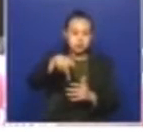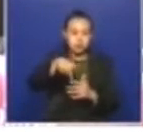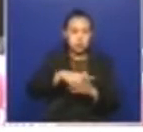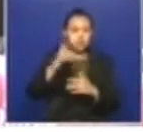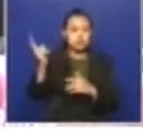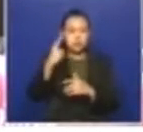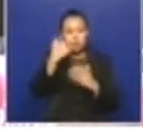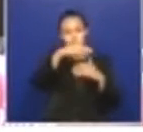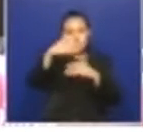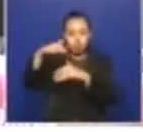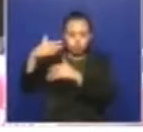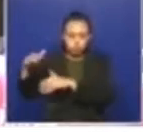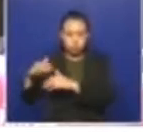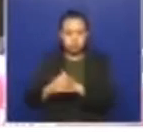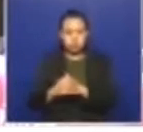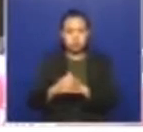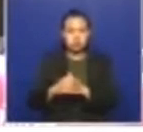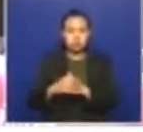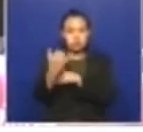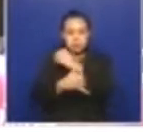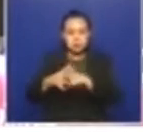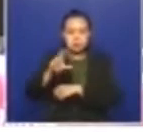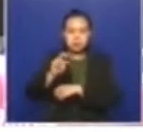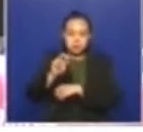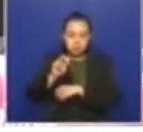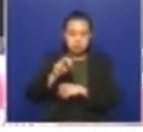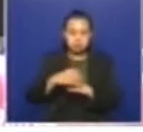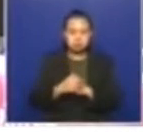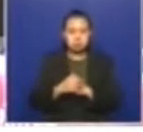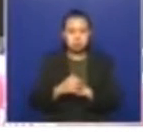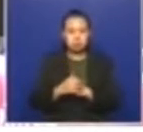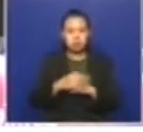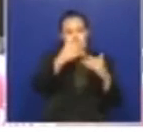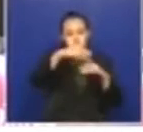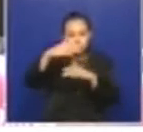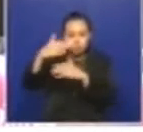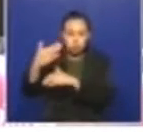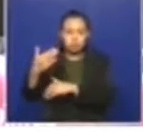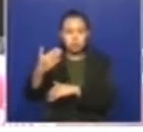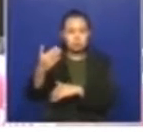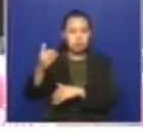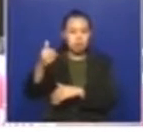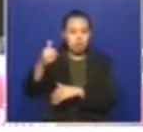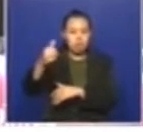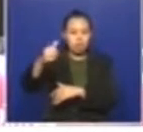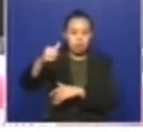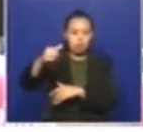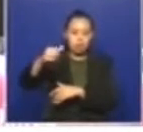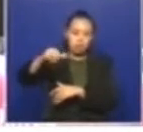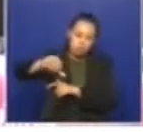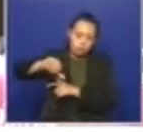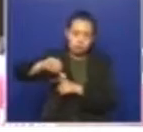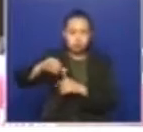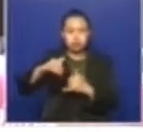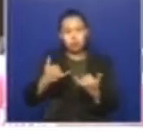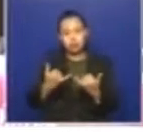ออก30ในประเทศเนี่ย70หายมันเริ่มลิบหลีลงมาตั้งแต่ปี57แล้วมาเหลือตอนนี้นิดเดียวเพ